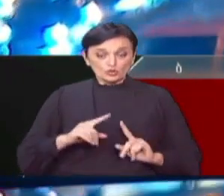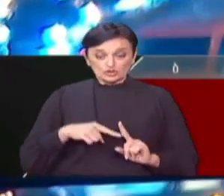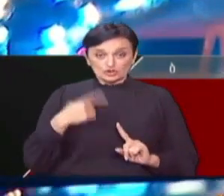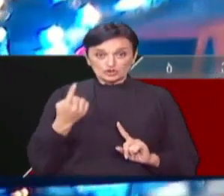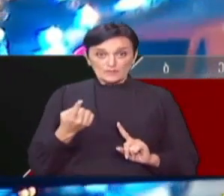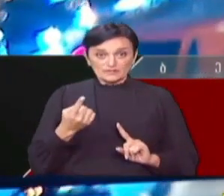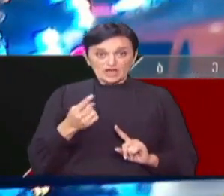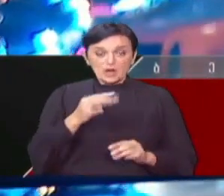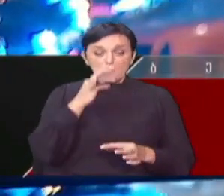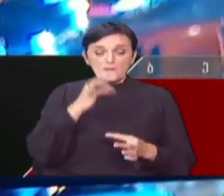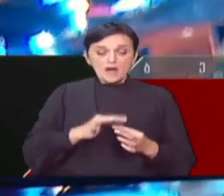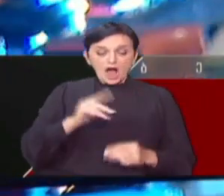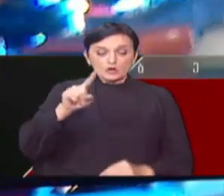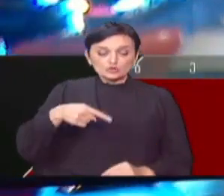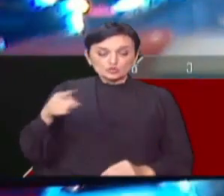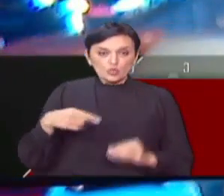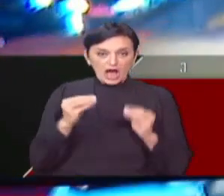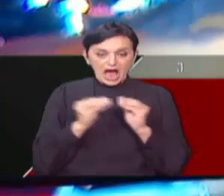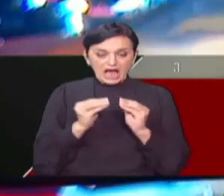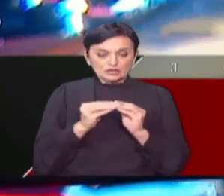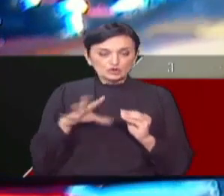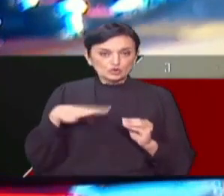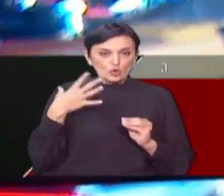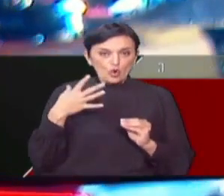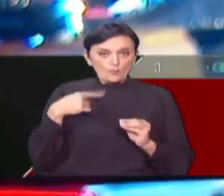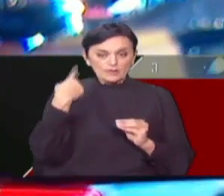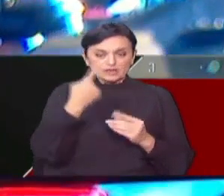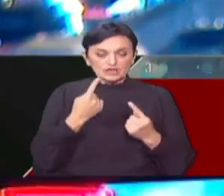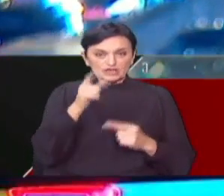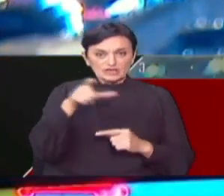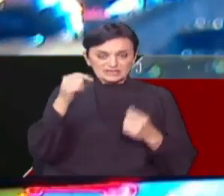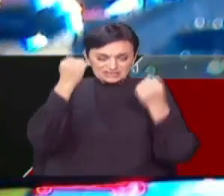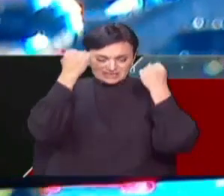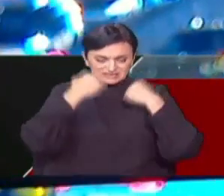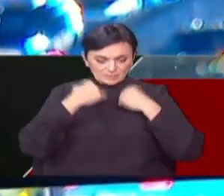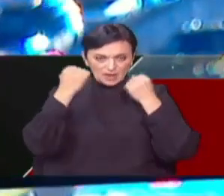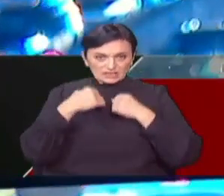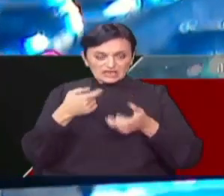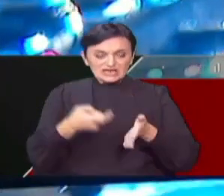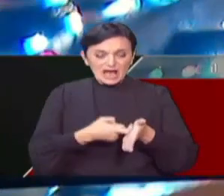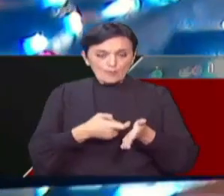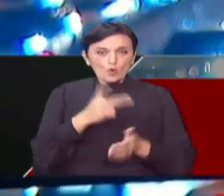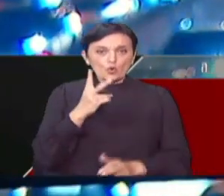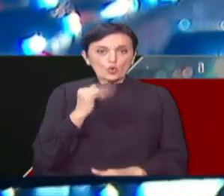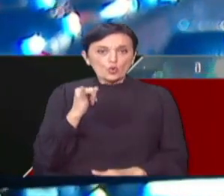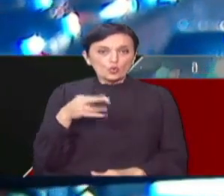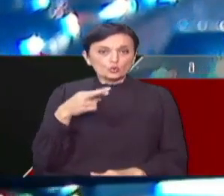შემდეგაც მიეცდნენ პასუხისგებაში 10 ყოფილი მაღალჩინოსანი სპეცრაზმელები გამომძიებელი და კუდის